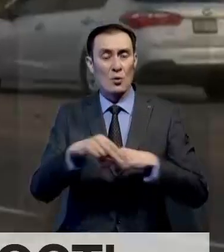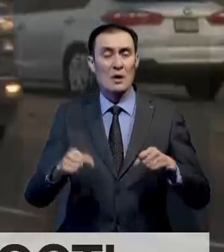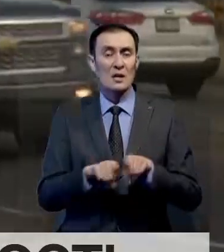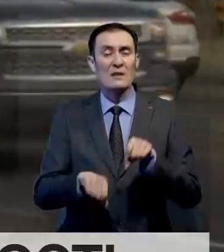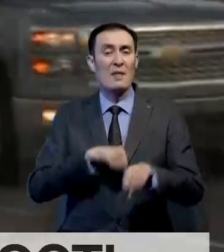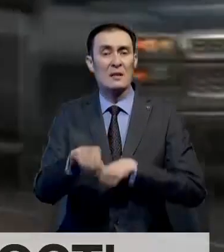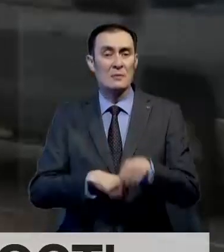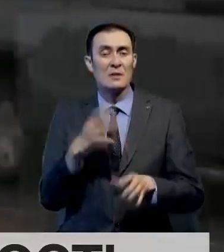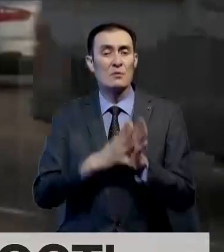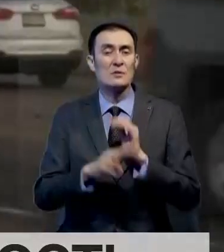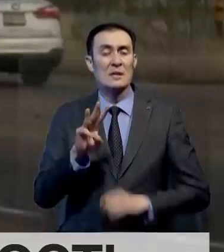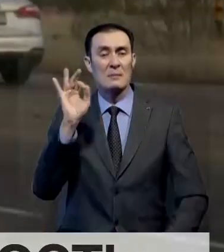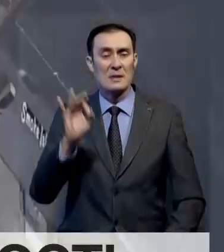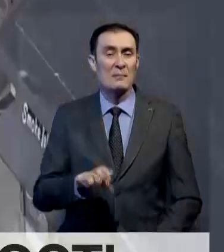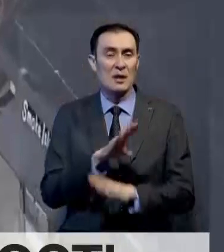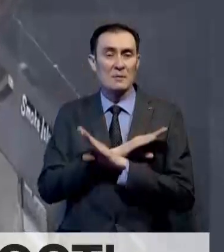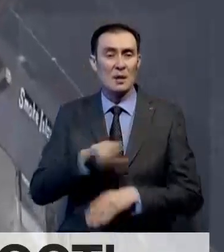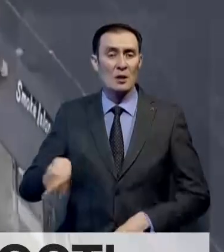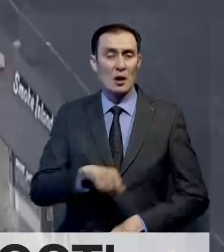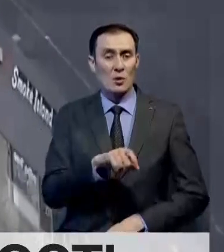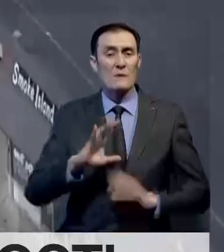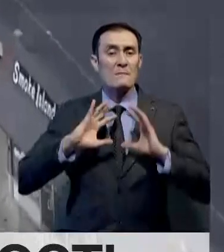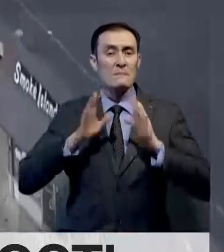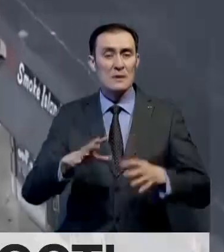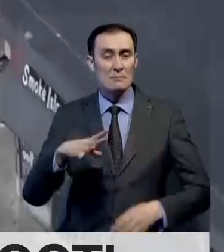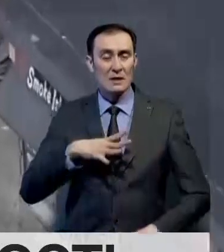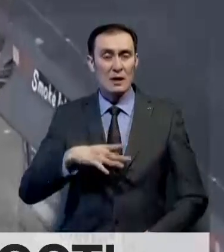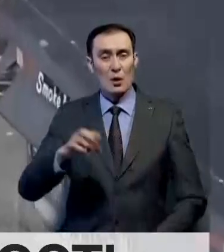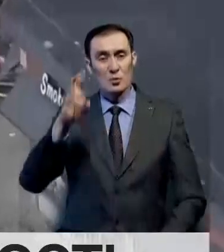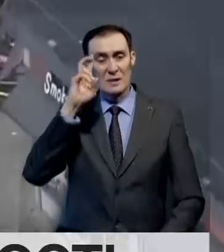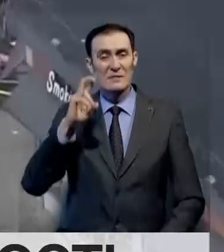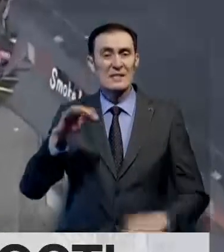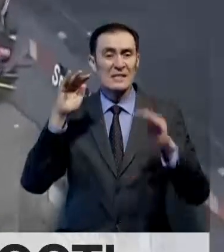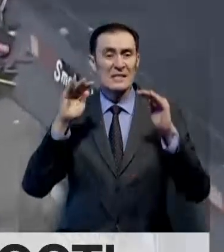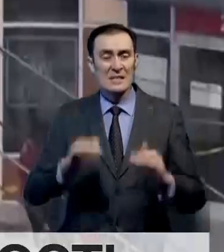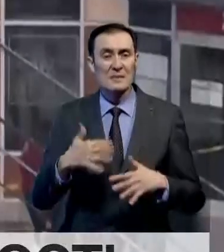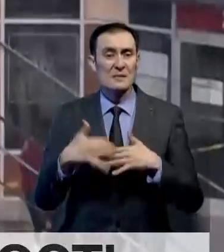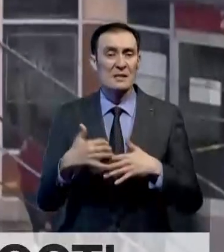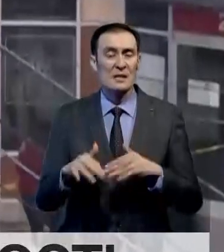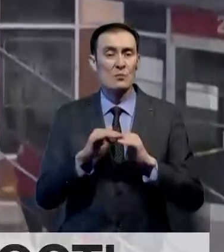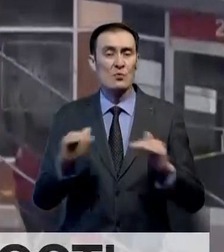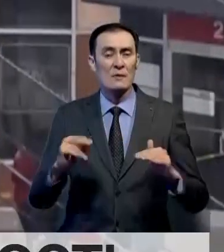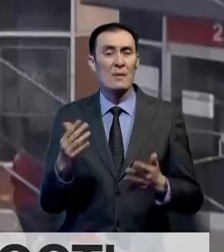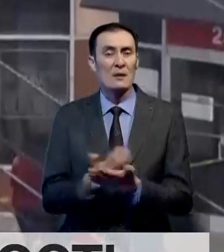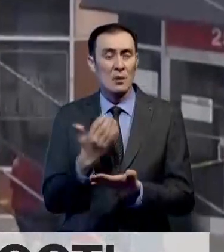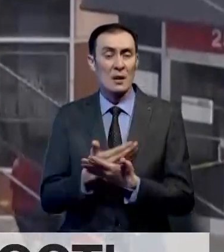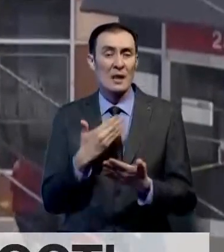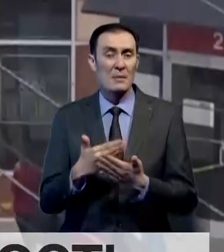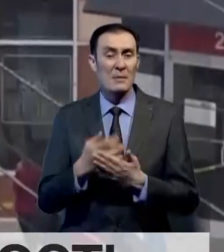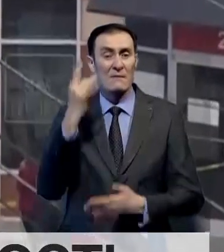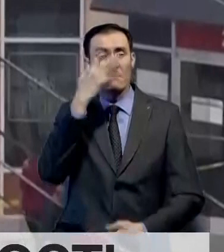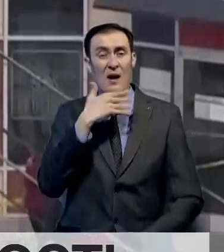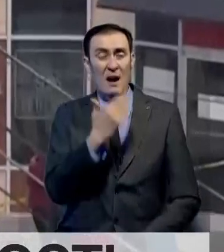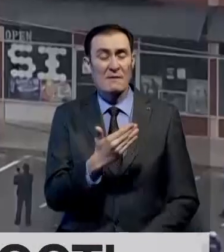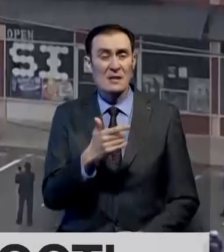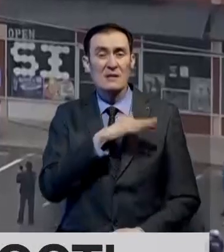велосипедисты. 93% погибших на дорогах в мире приходится на страны с низким и средним уровнем дохода. Например, в Африке